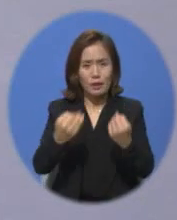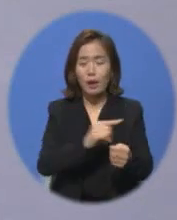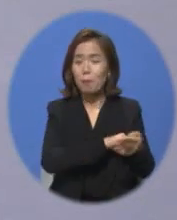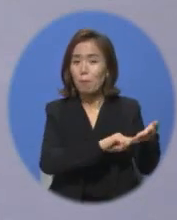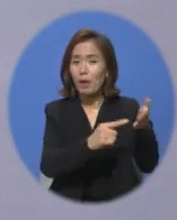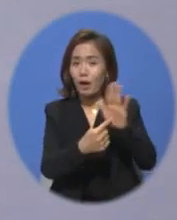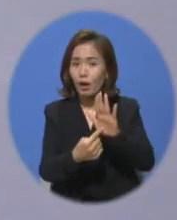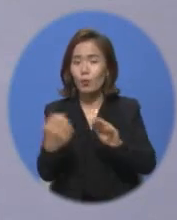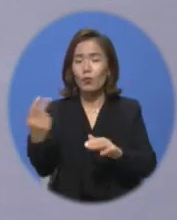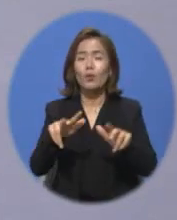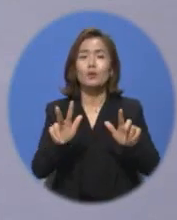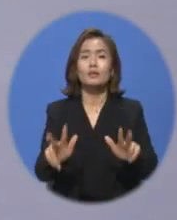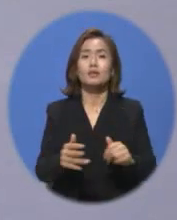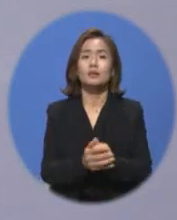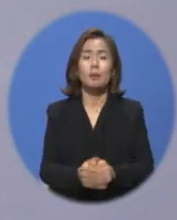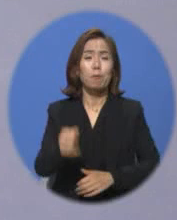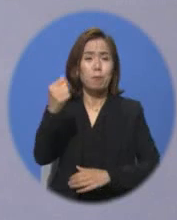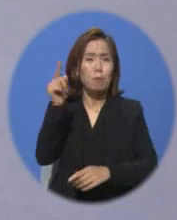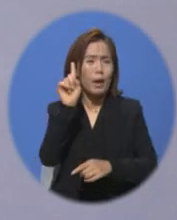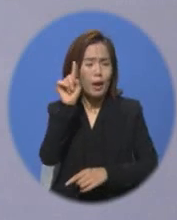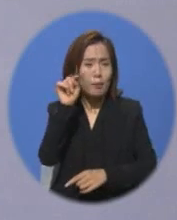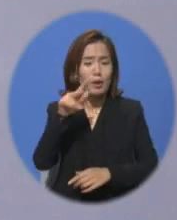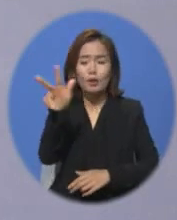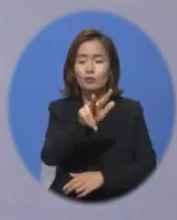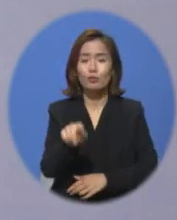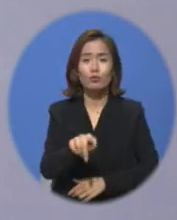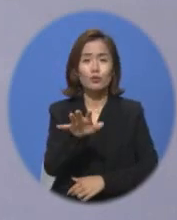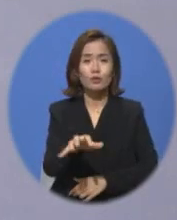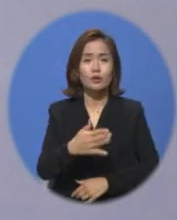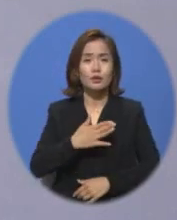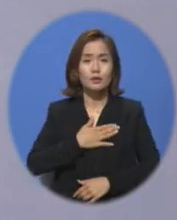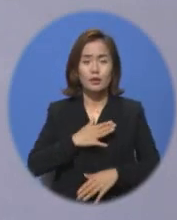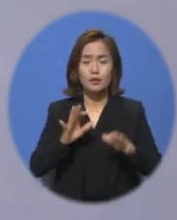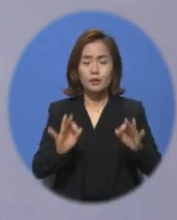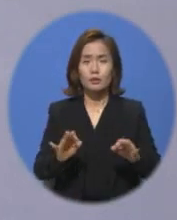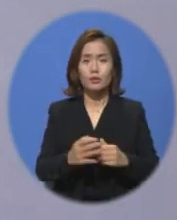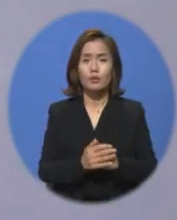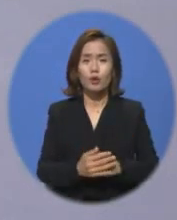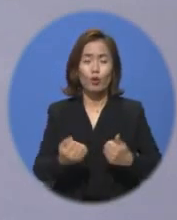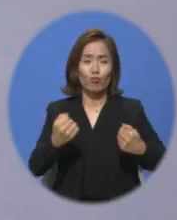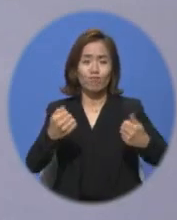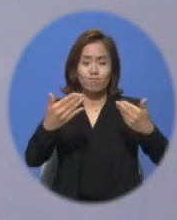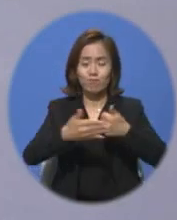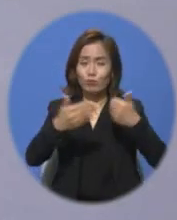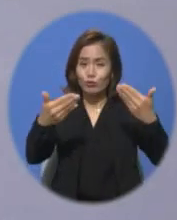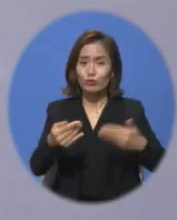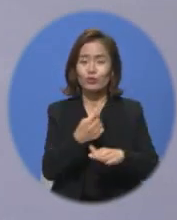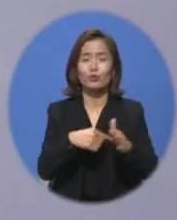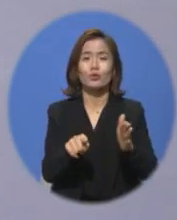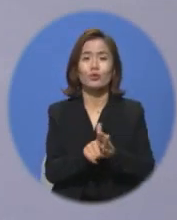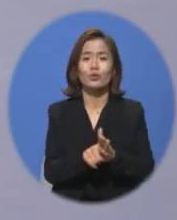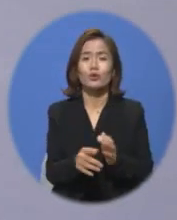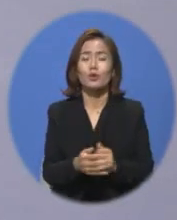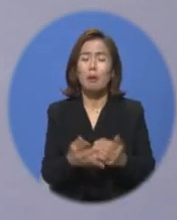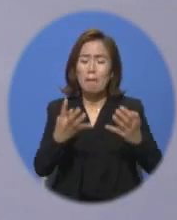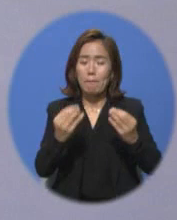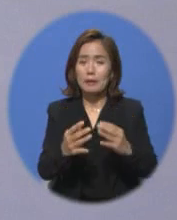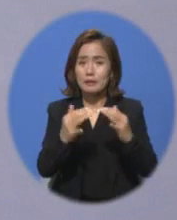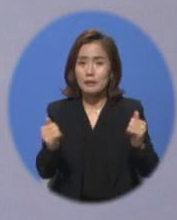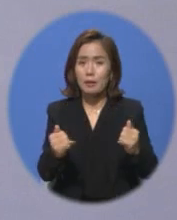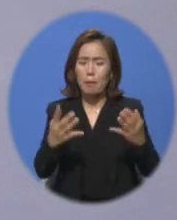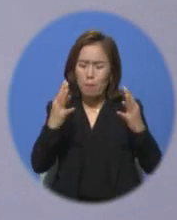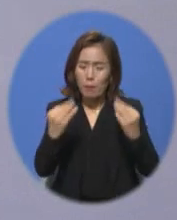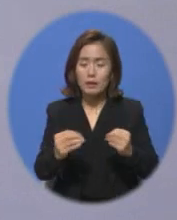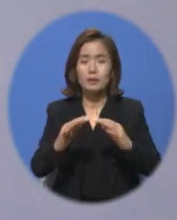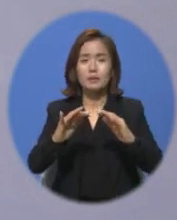잘알려져있으며,TV토론에도능숙하고 ,매일수십명에서 수백명